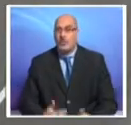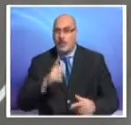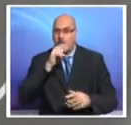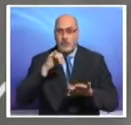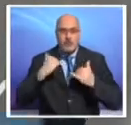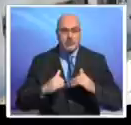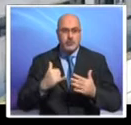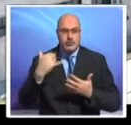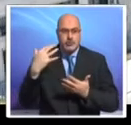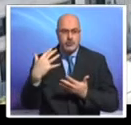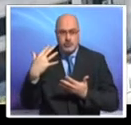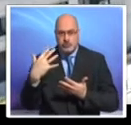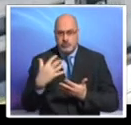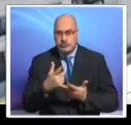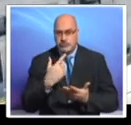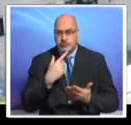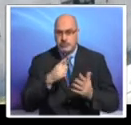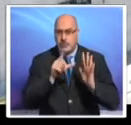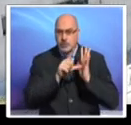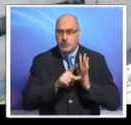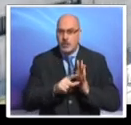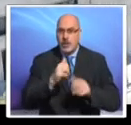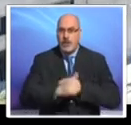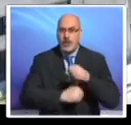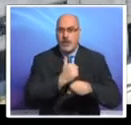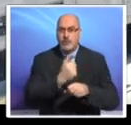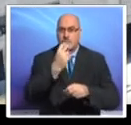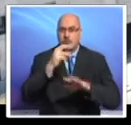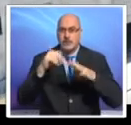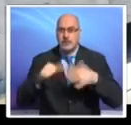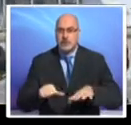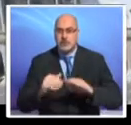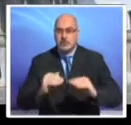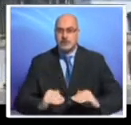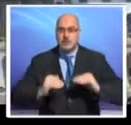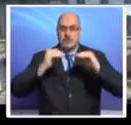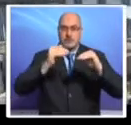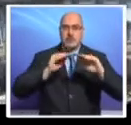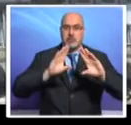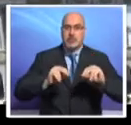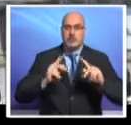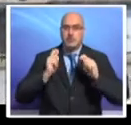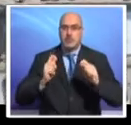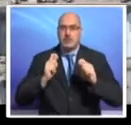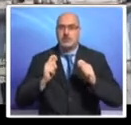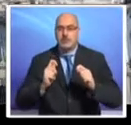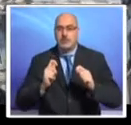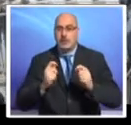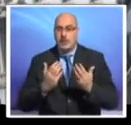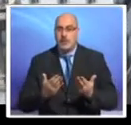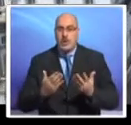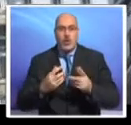في الجزائر مكرسة في دستور 2016 ارتقت بمكانتها السياسية